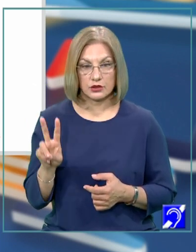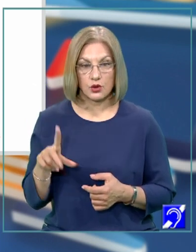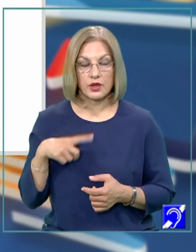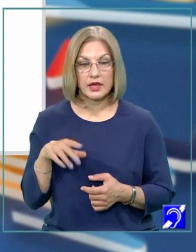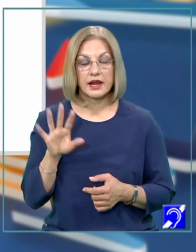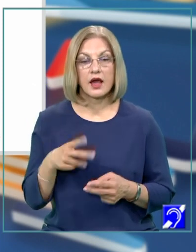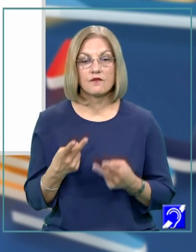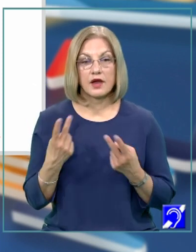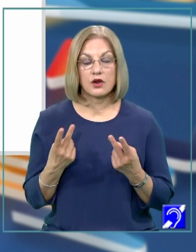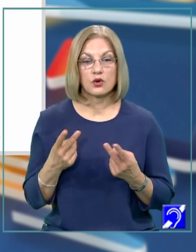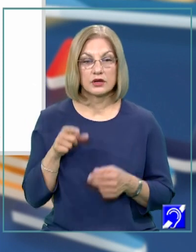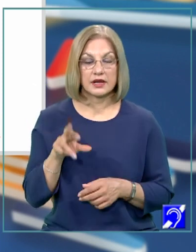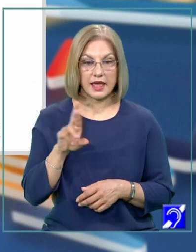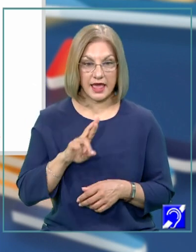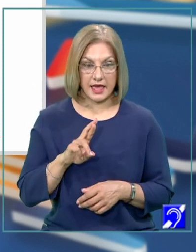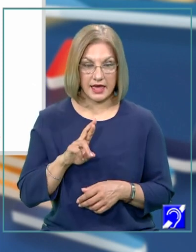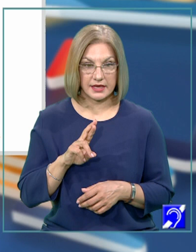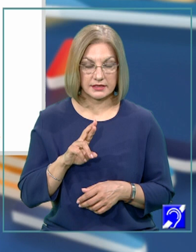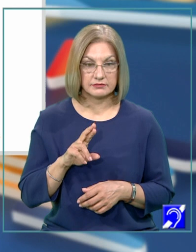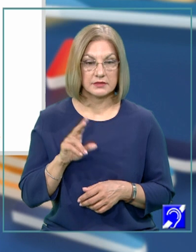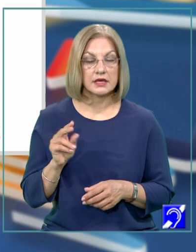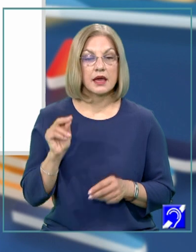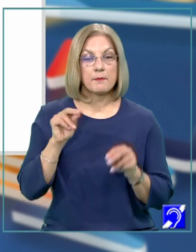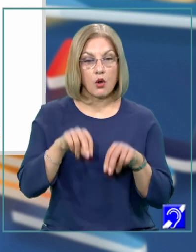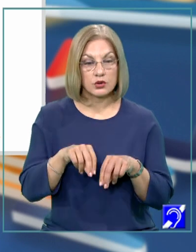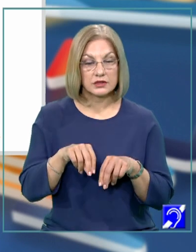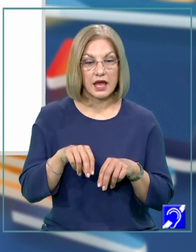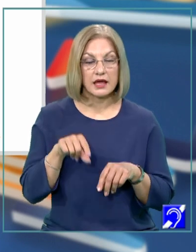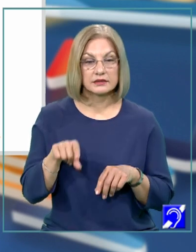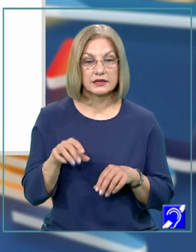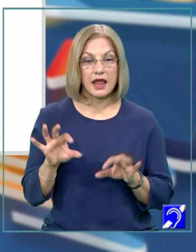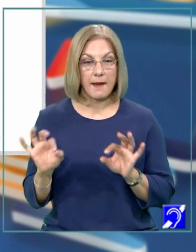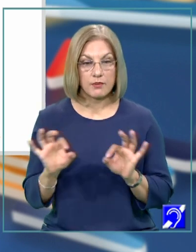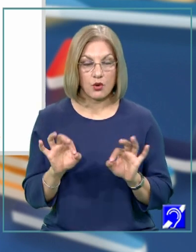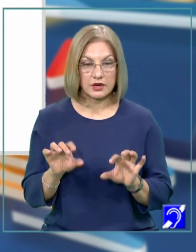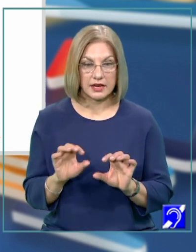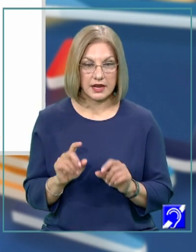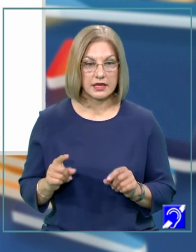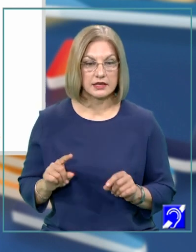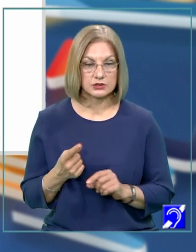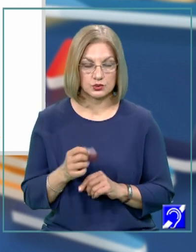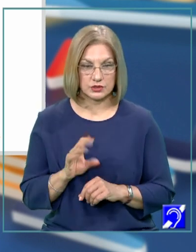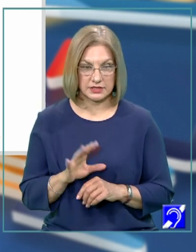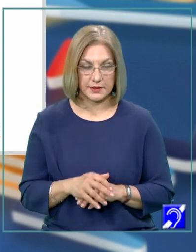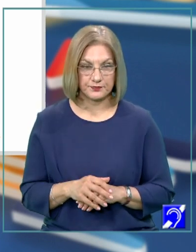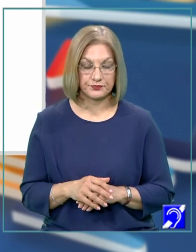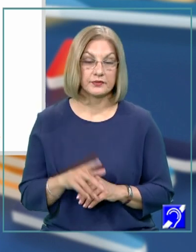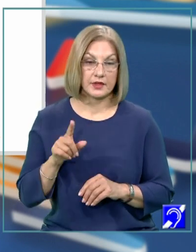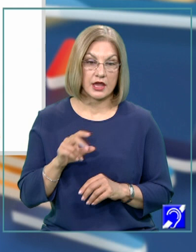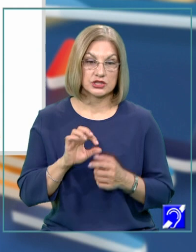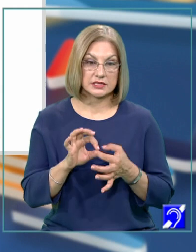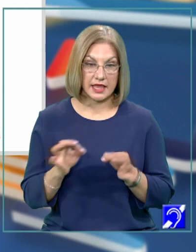rezistenței valorile pe care le putea lua rezistența montată la bornele sursei Cum această ecuație